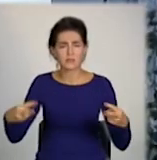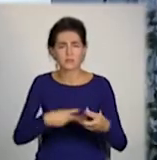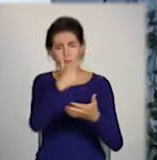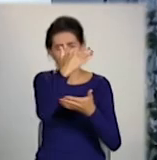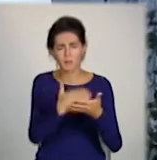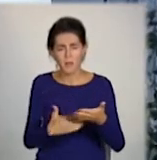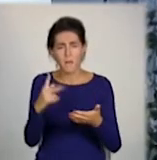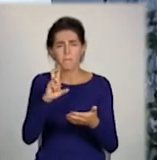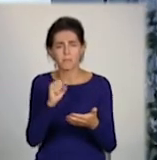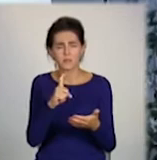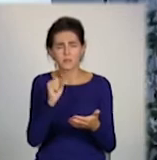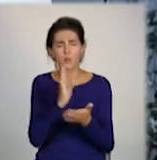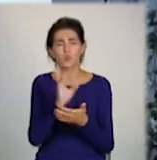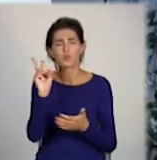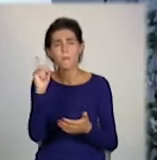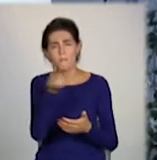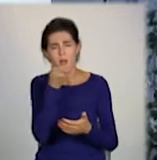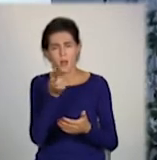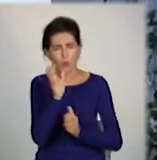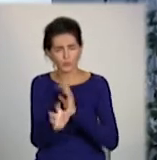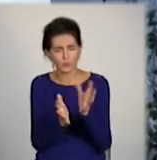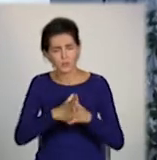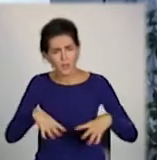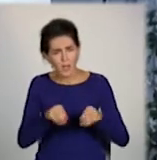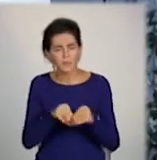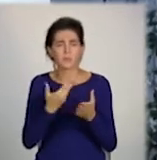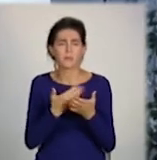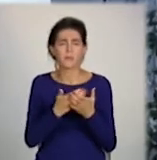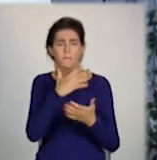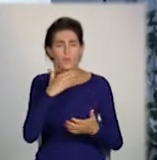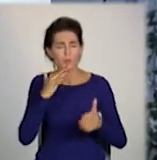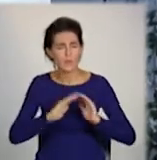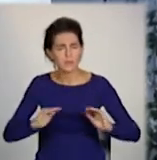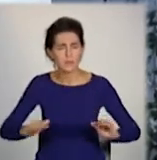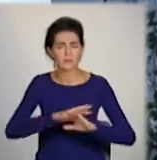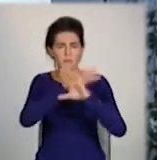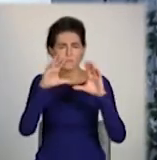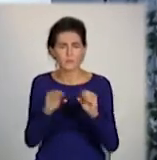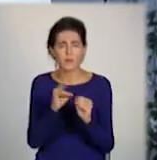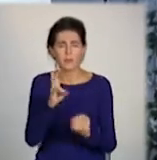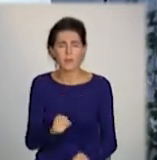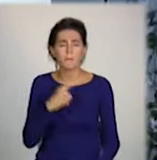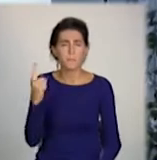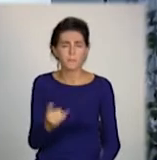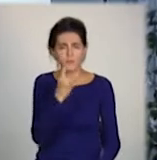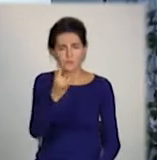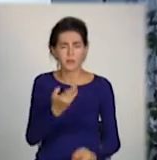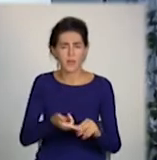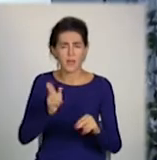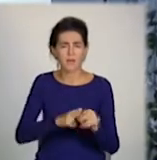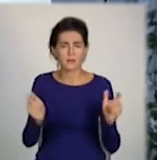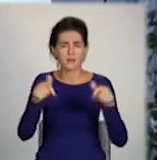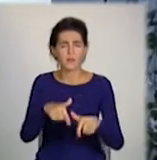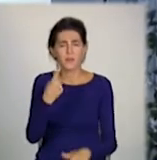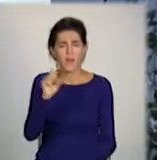многодітних, малозабезпечених, які отримують у нас допомогу по малозабезпеченості станом на 1 серпня.